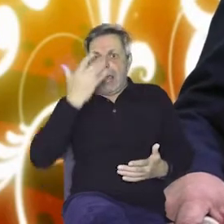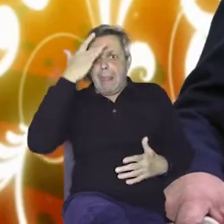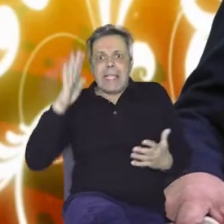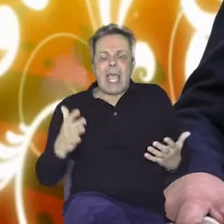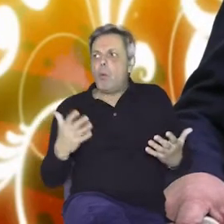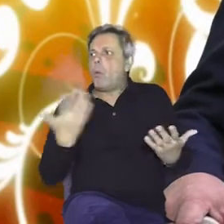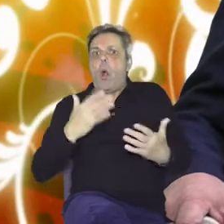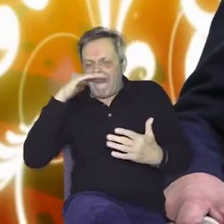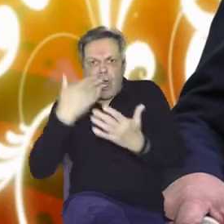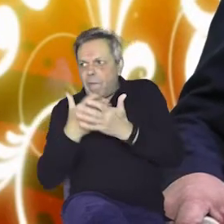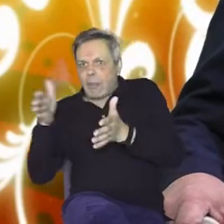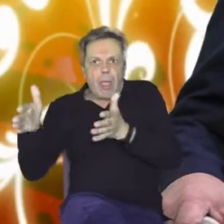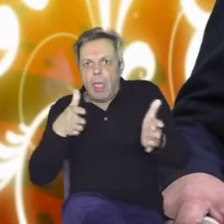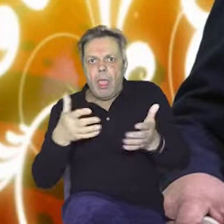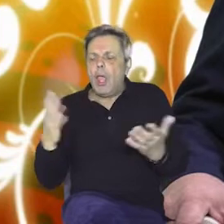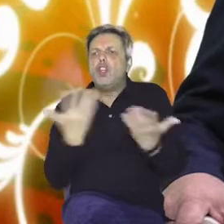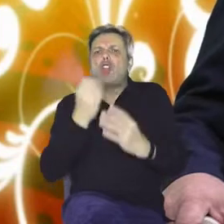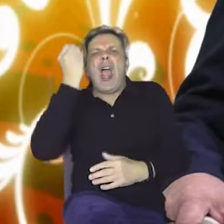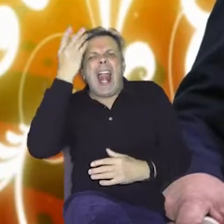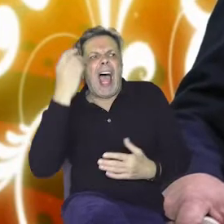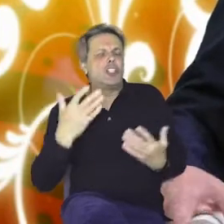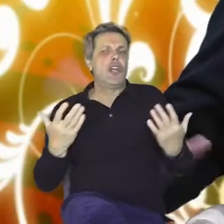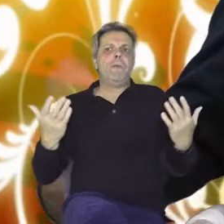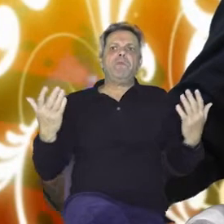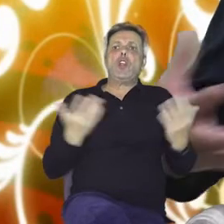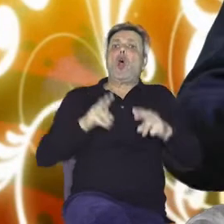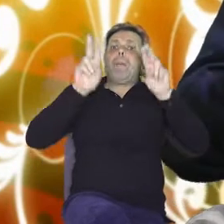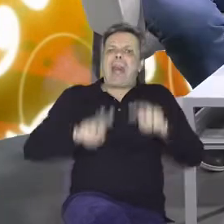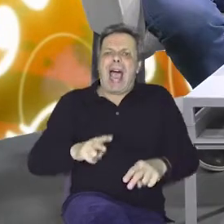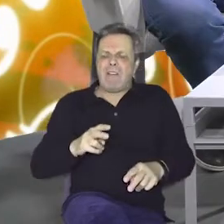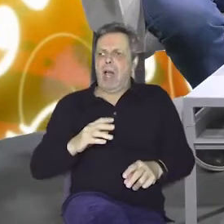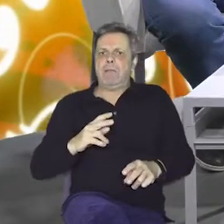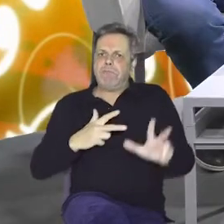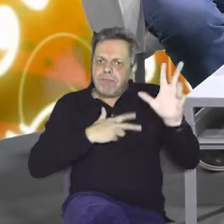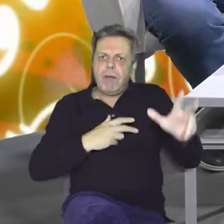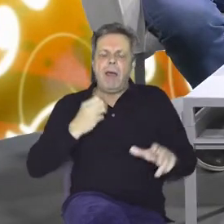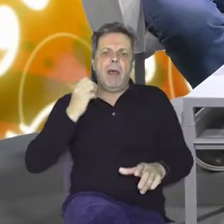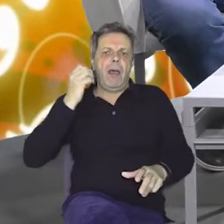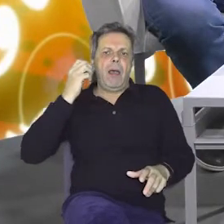kome vjerovati, šta je lažna vijest, šta je prava vijest, znanstvenici se